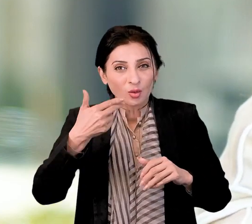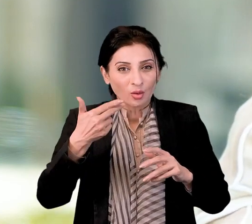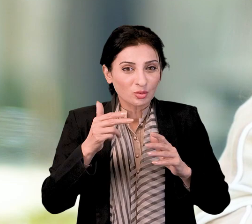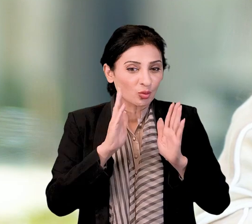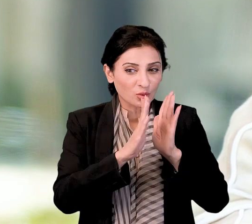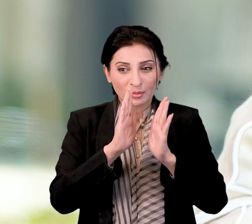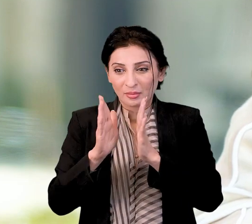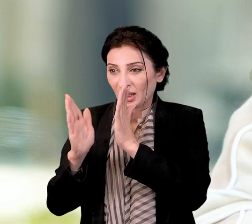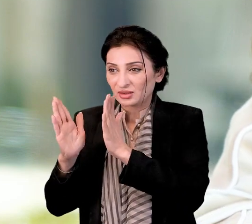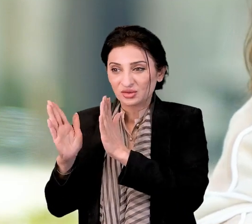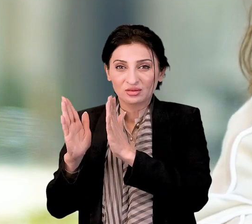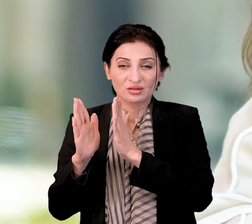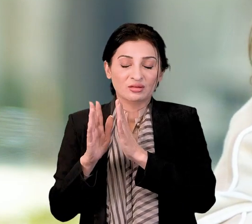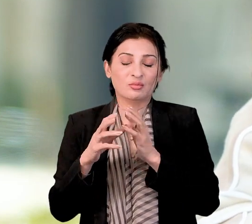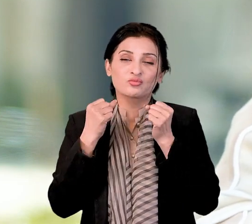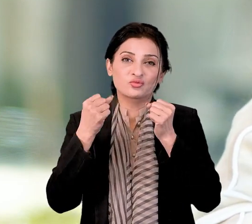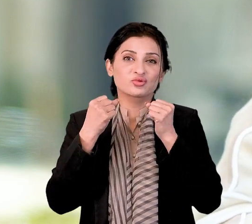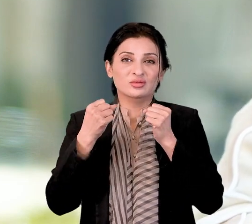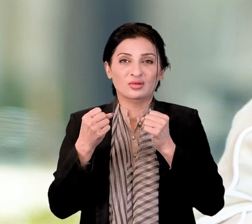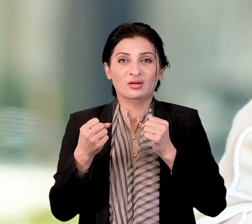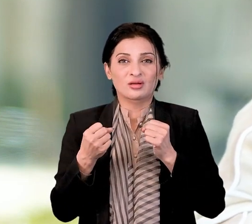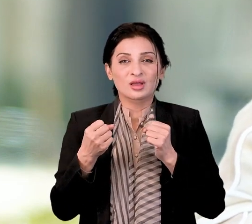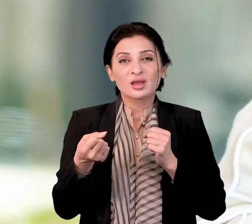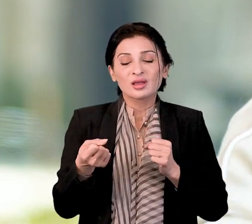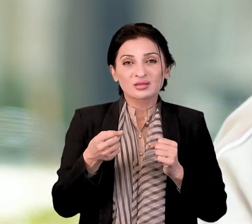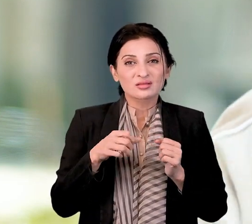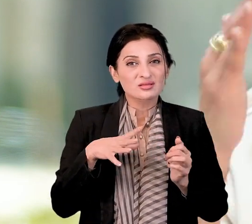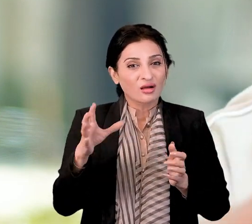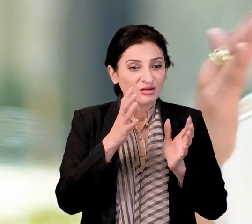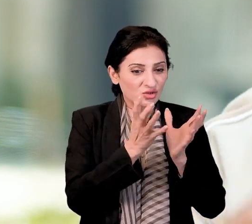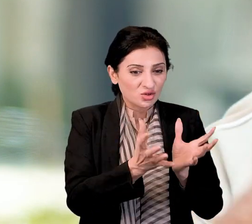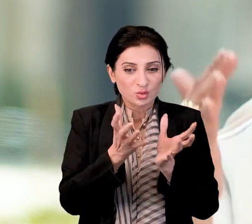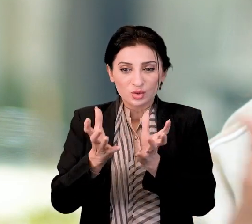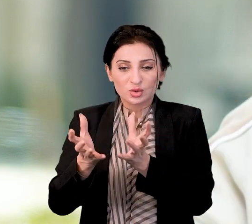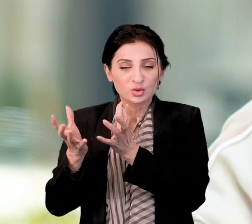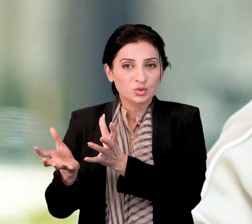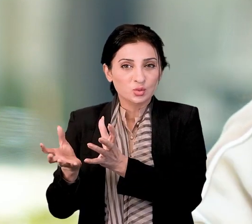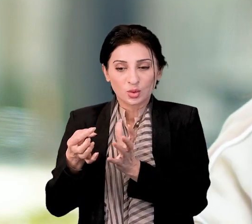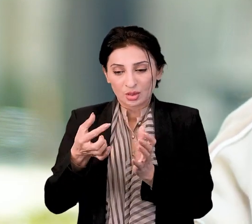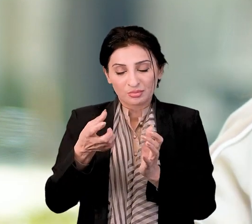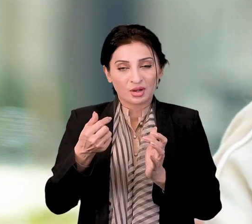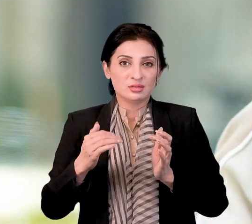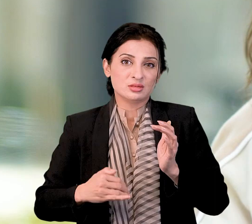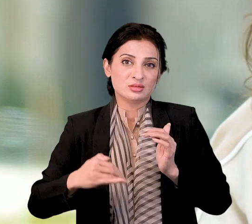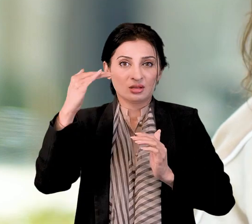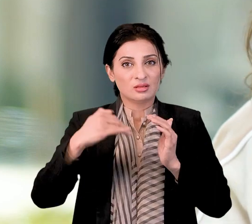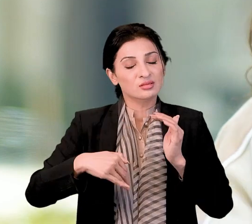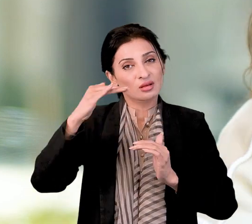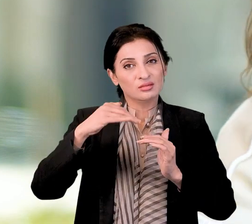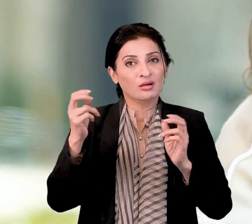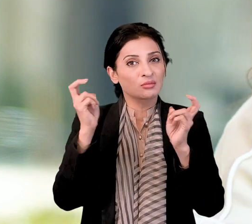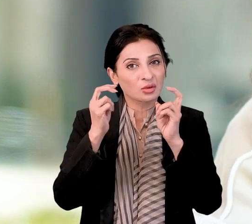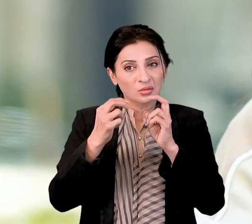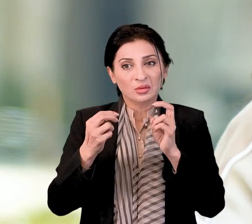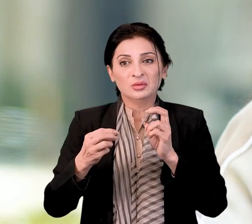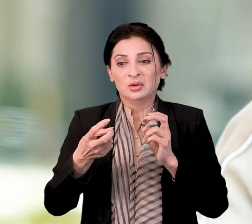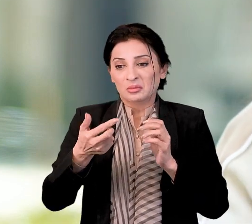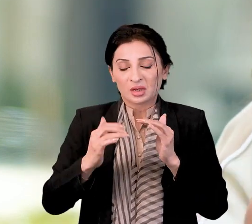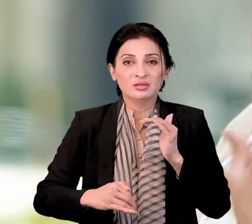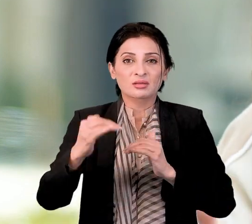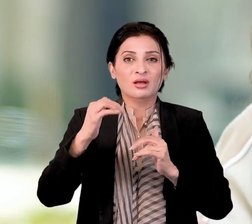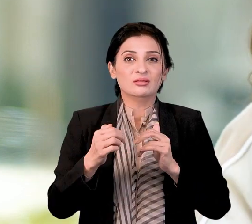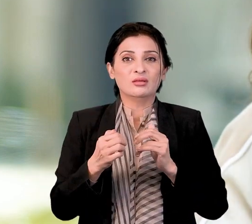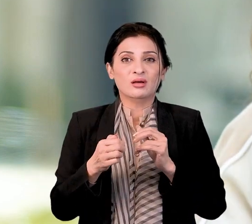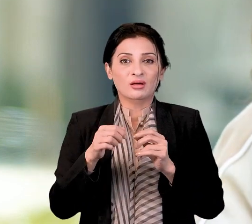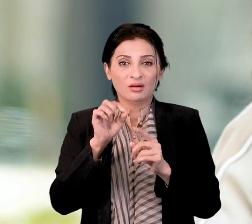to gas to ingredients. Everything is just fluctuating on a daily basis. उससे ना